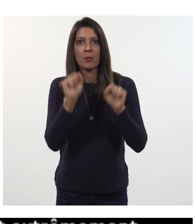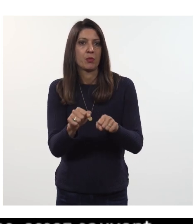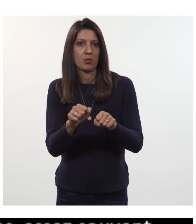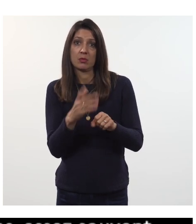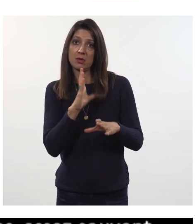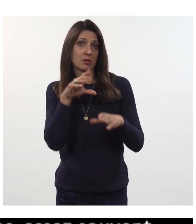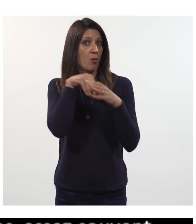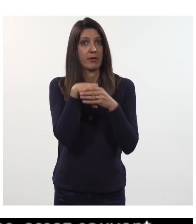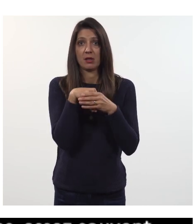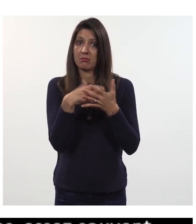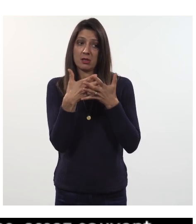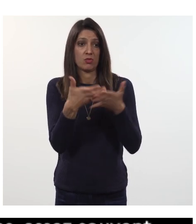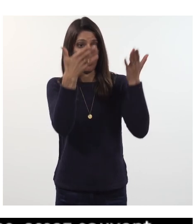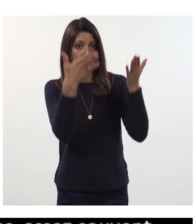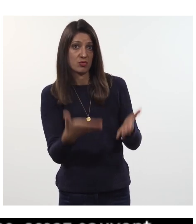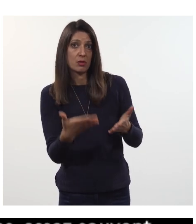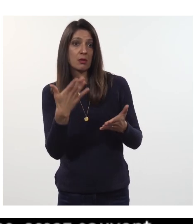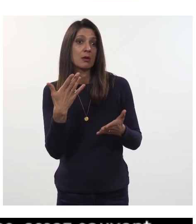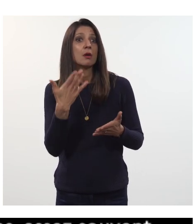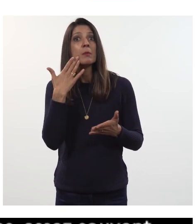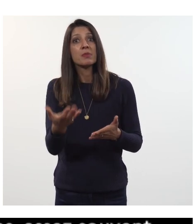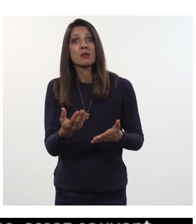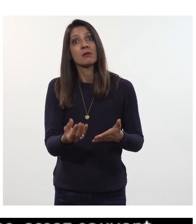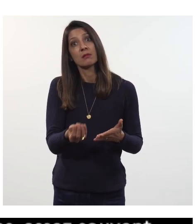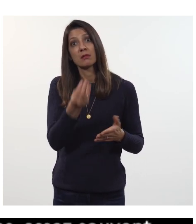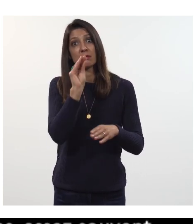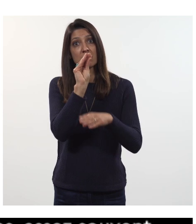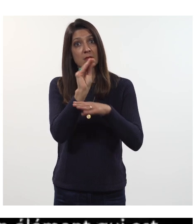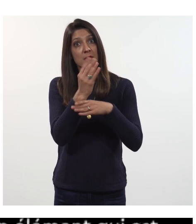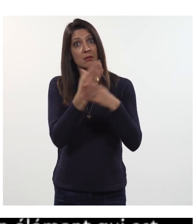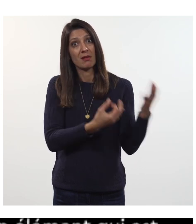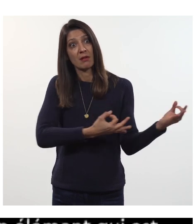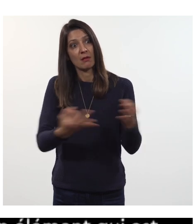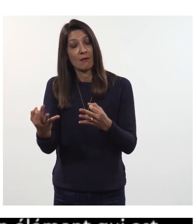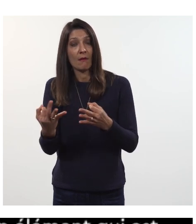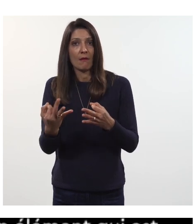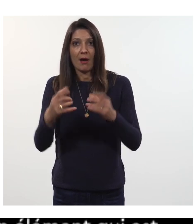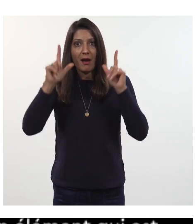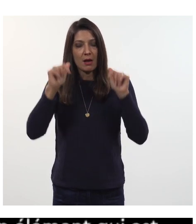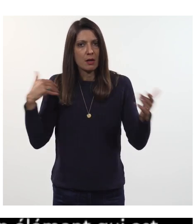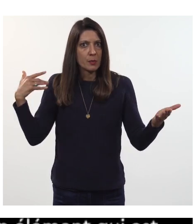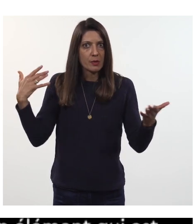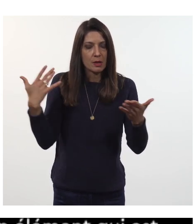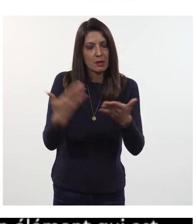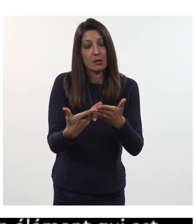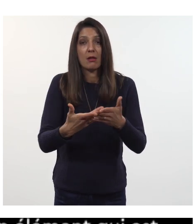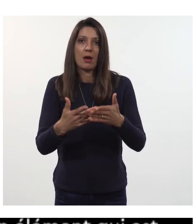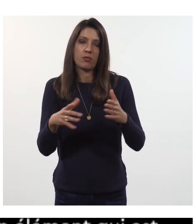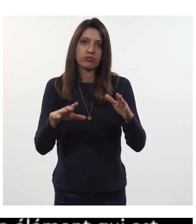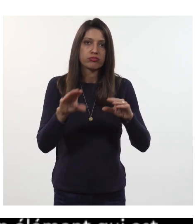en charge de la personne, puisqu'une fois qu'elle est installée, ce sera toujours plus compliqué de la prendre en charge que si on la prévient et qu'on met en